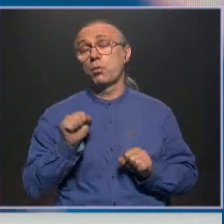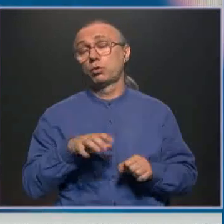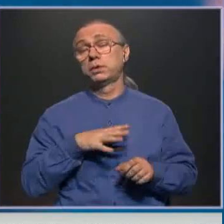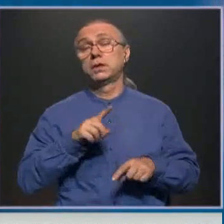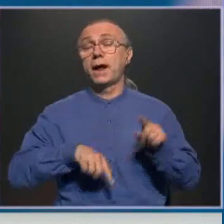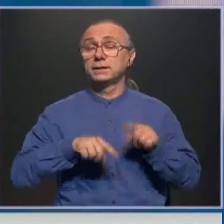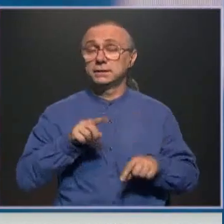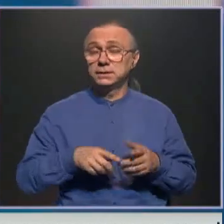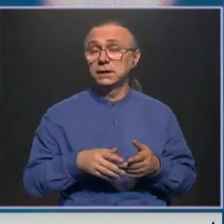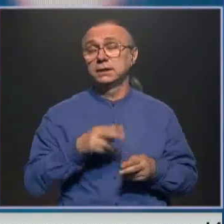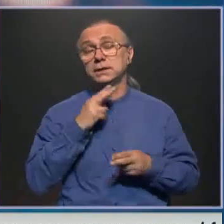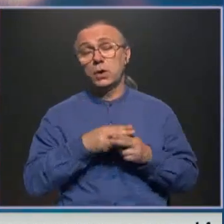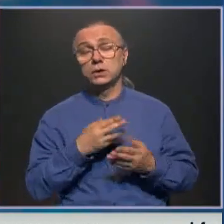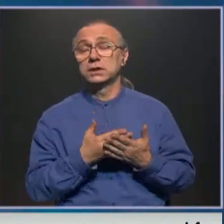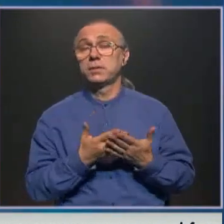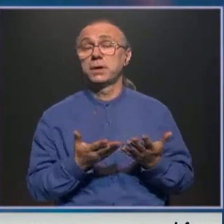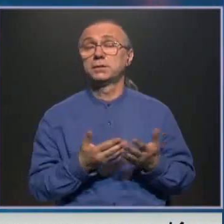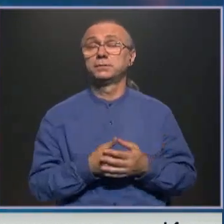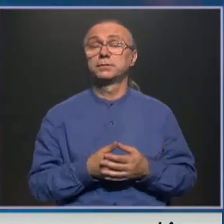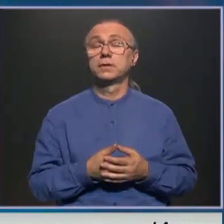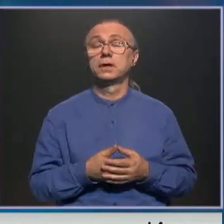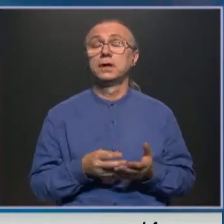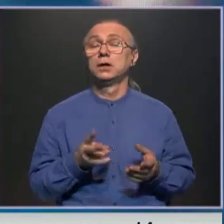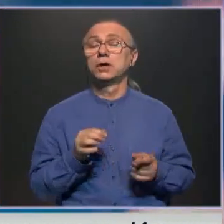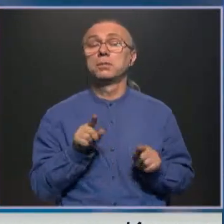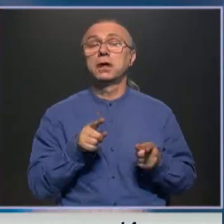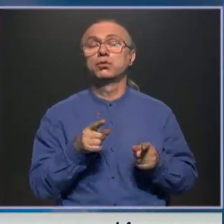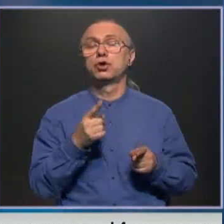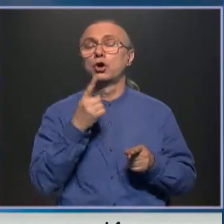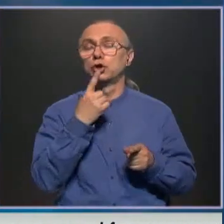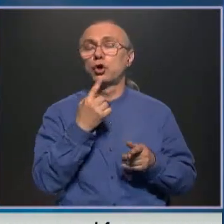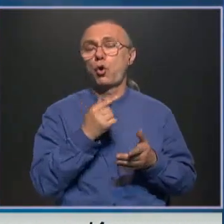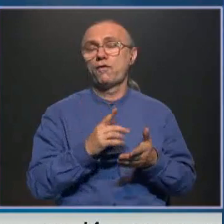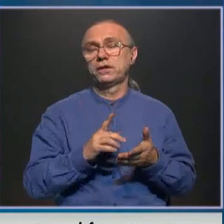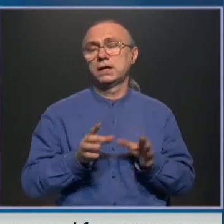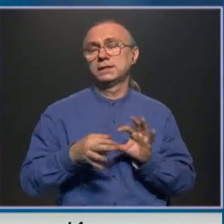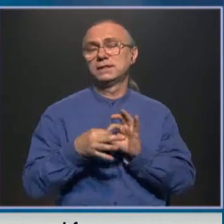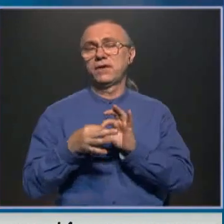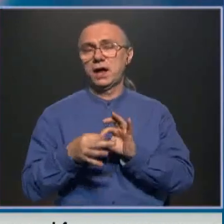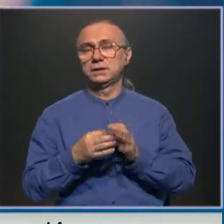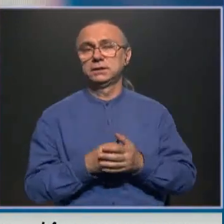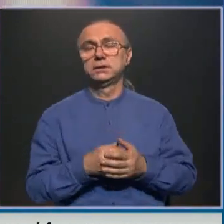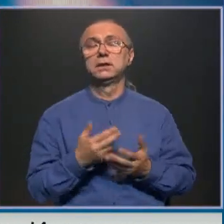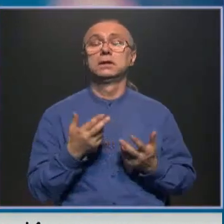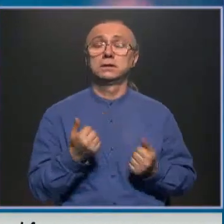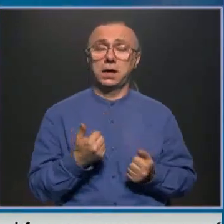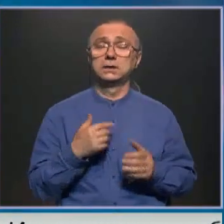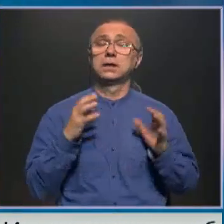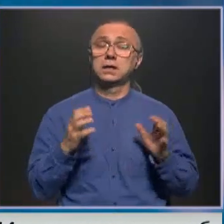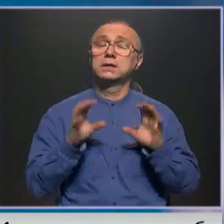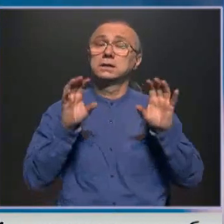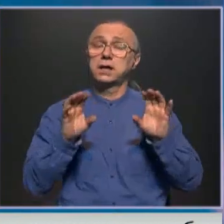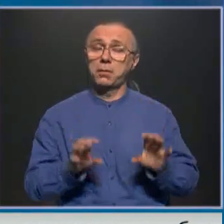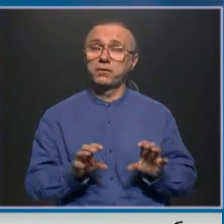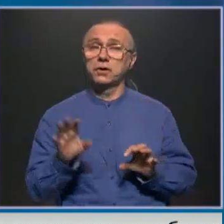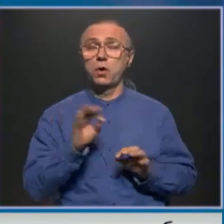это будет уже не потому, что вот тебя что-то кровное связывает. Да, конечно, у нас есть, сохраняется заповедь о почтении к родителям. Mm-hmm. Даже